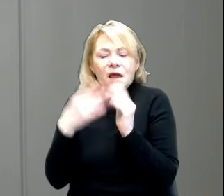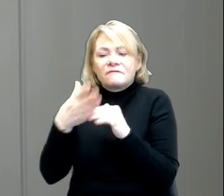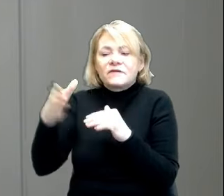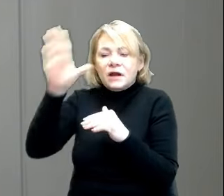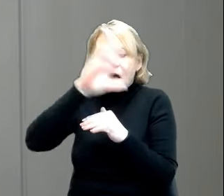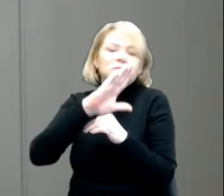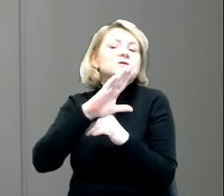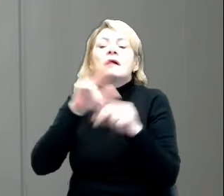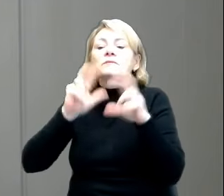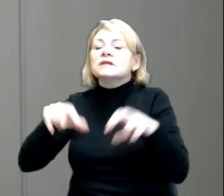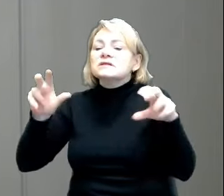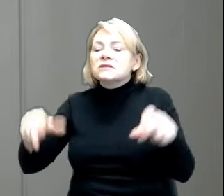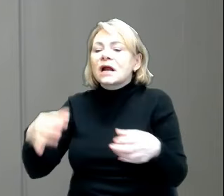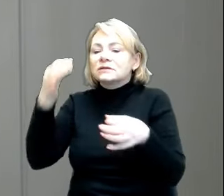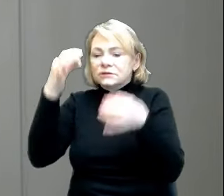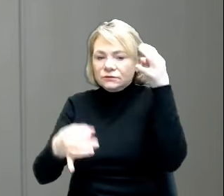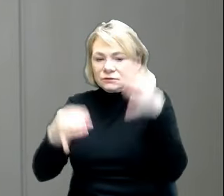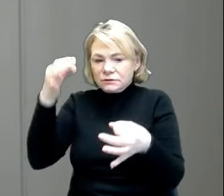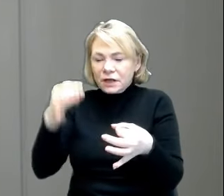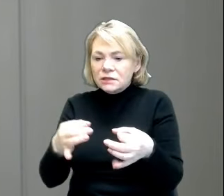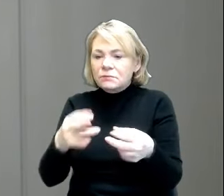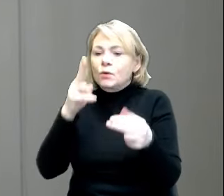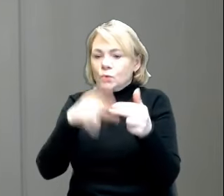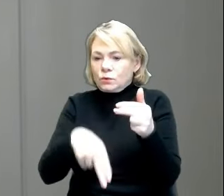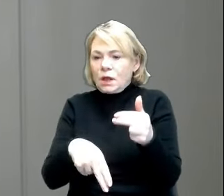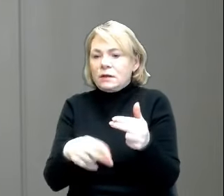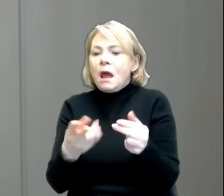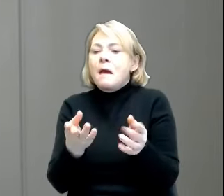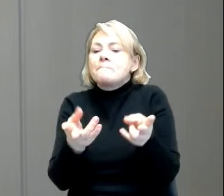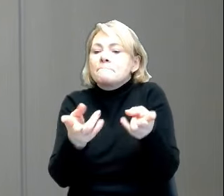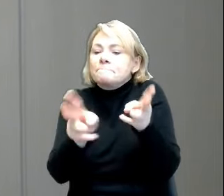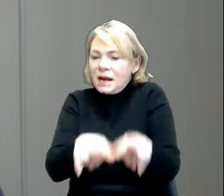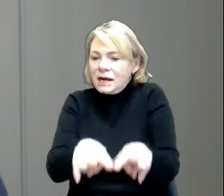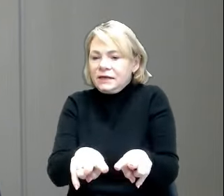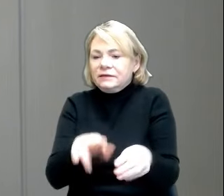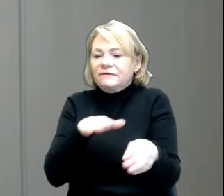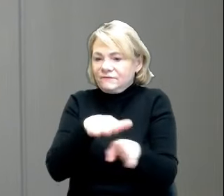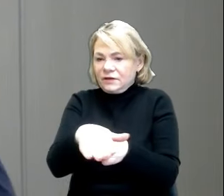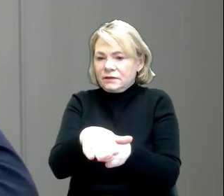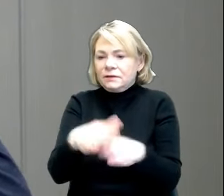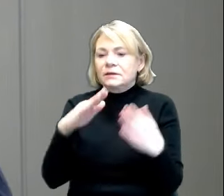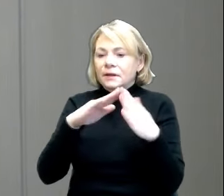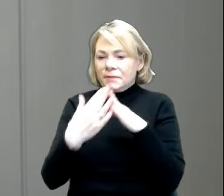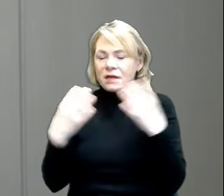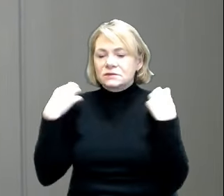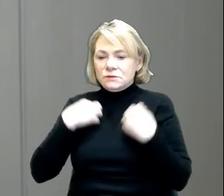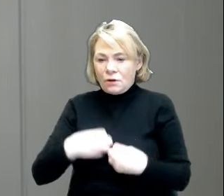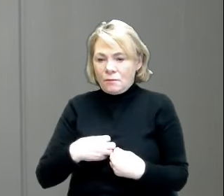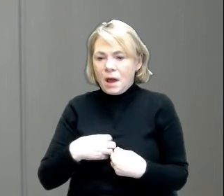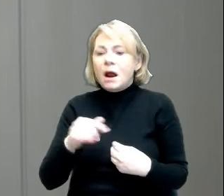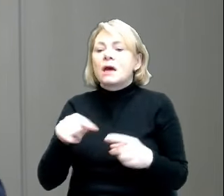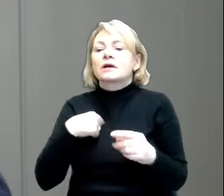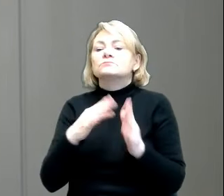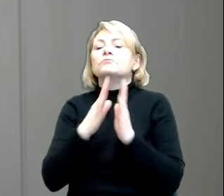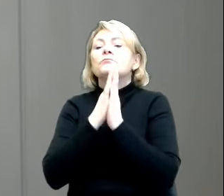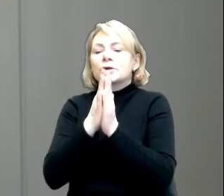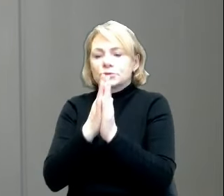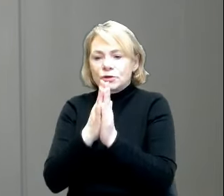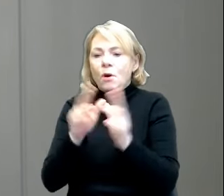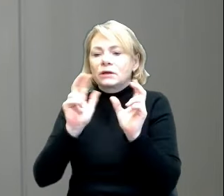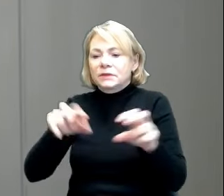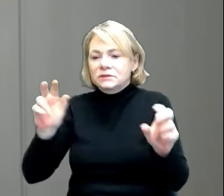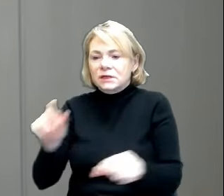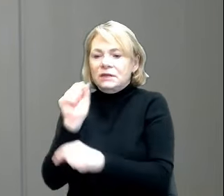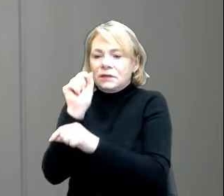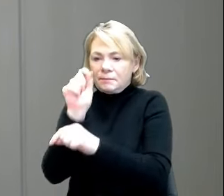teismo nutartį paliksiu irgi merui ir prašome administraciją įpareigoti ruošti